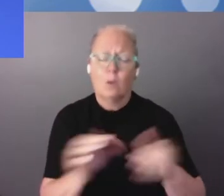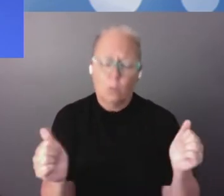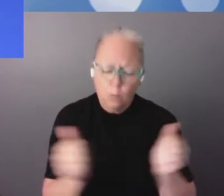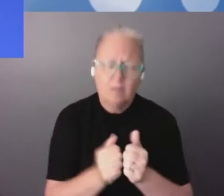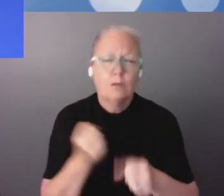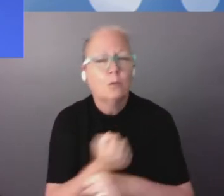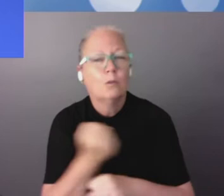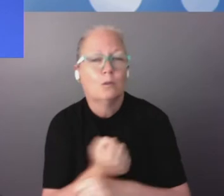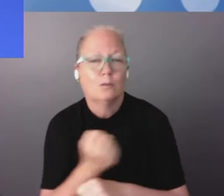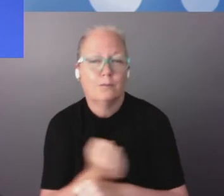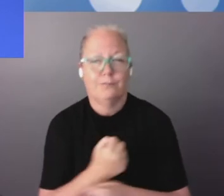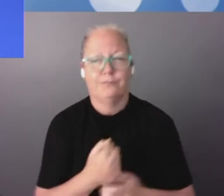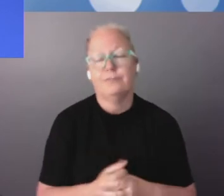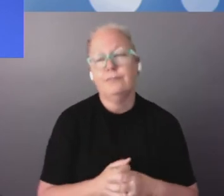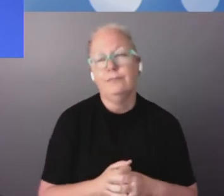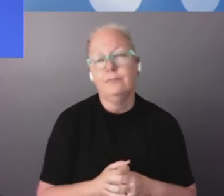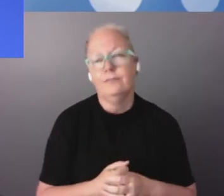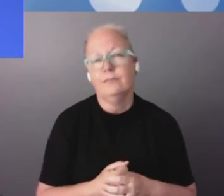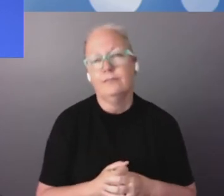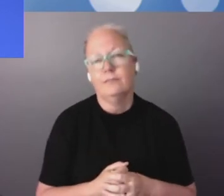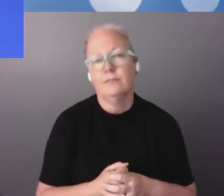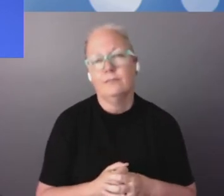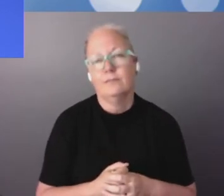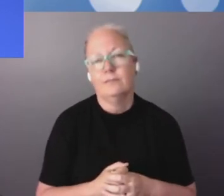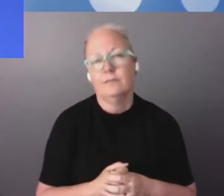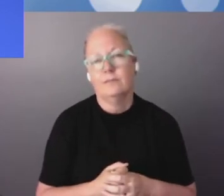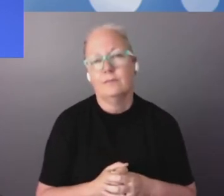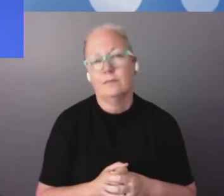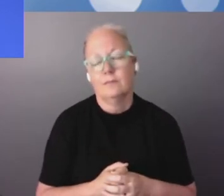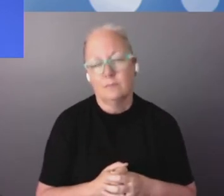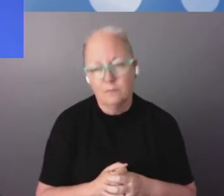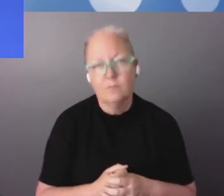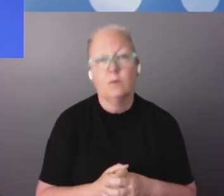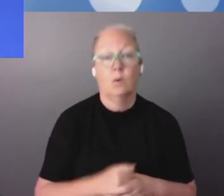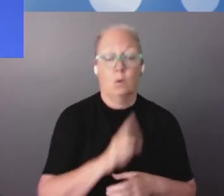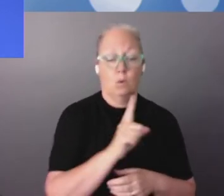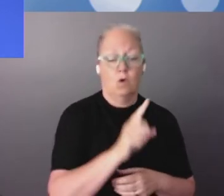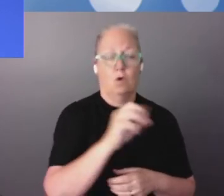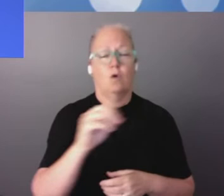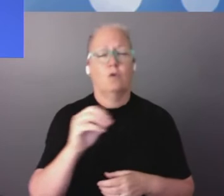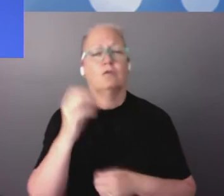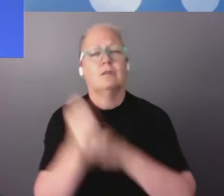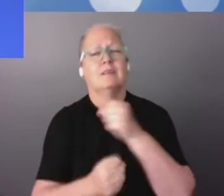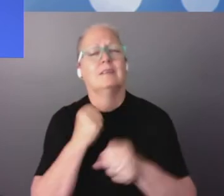100 ans, et les États nationaux ont su